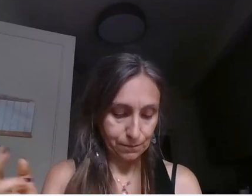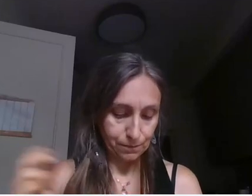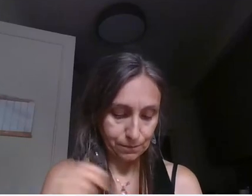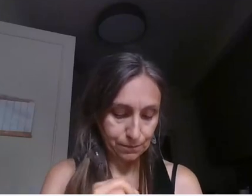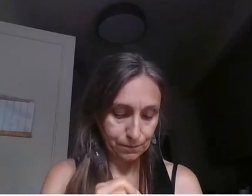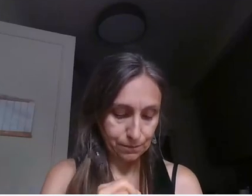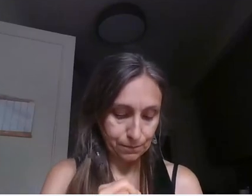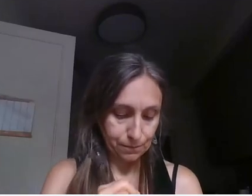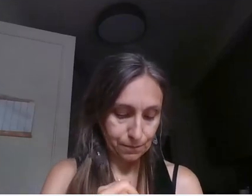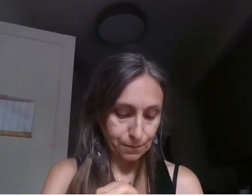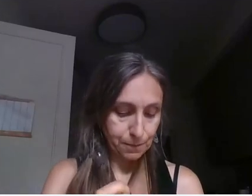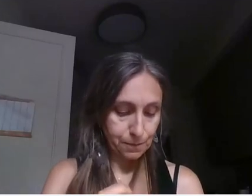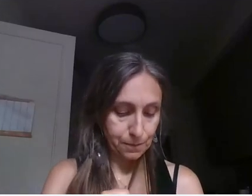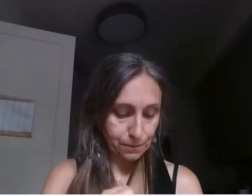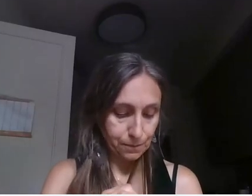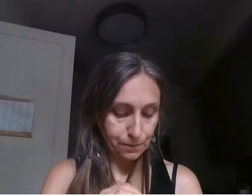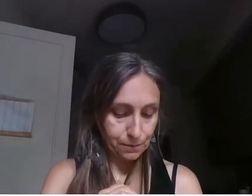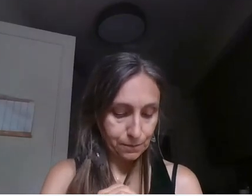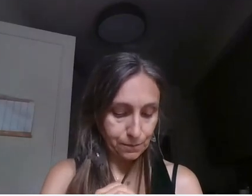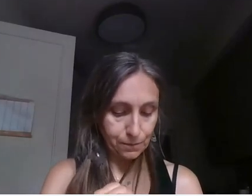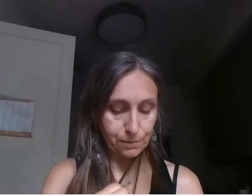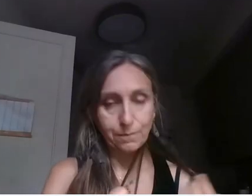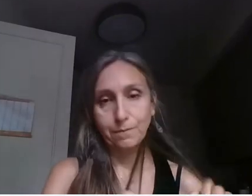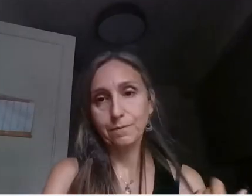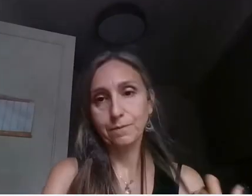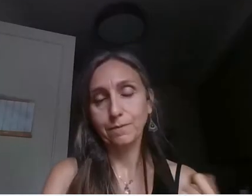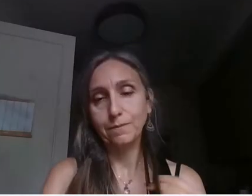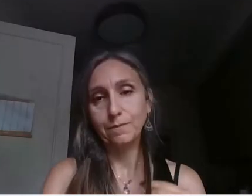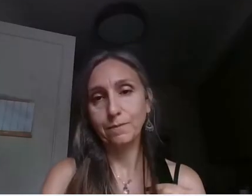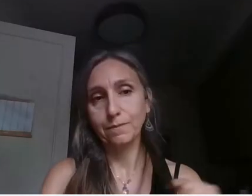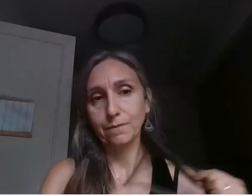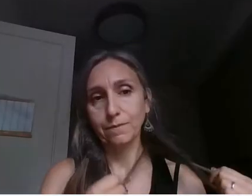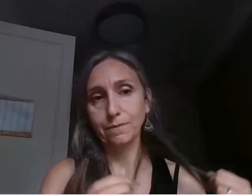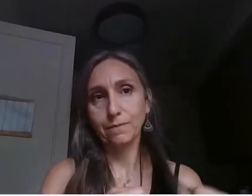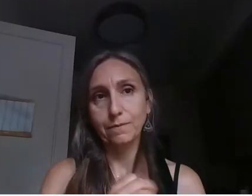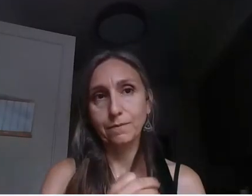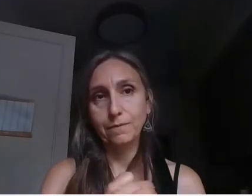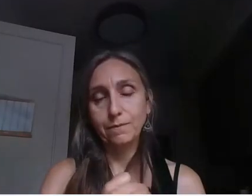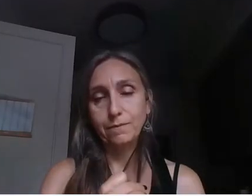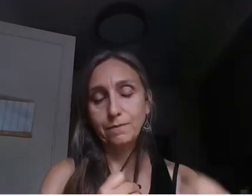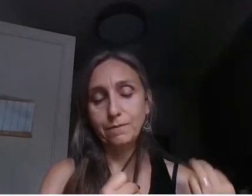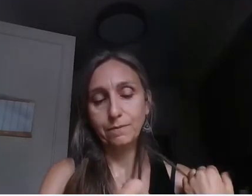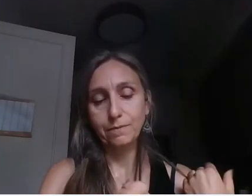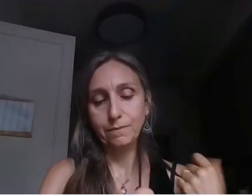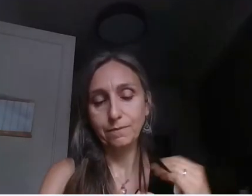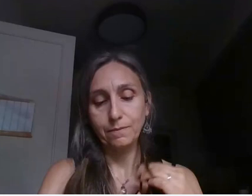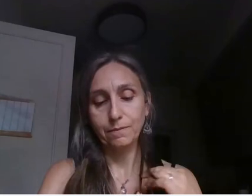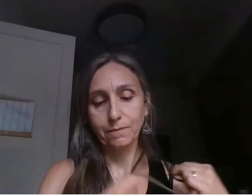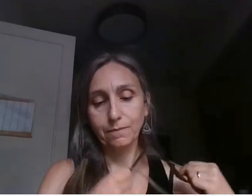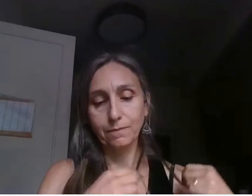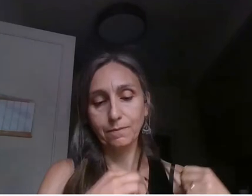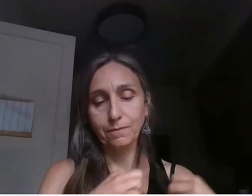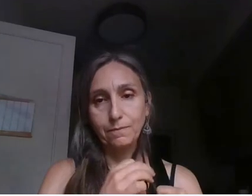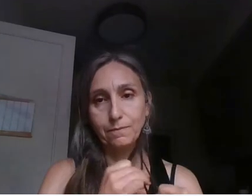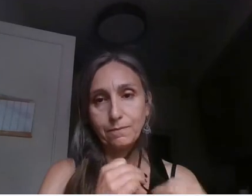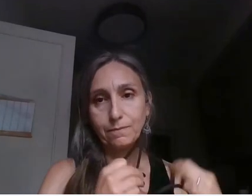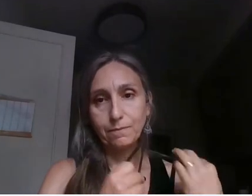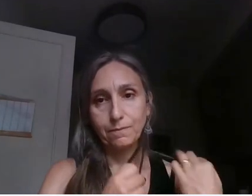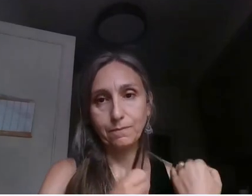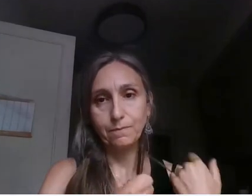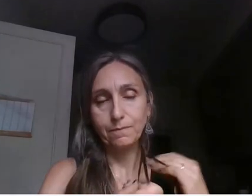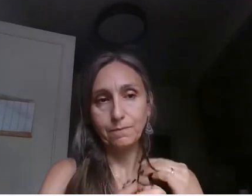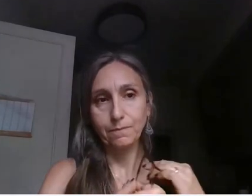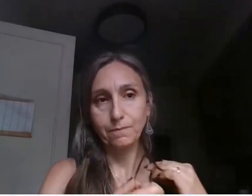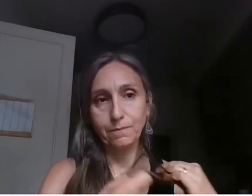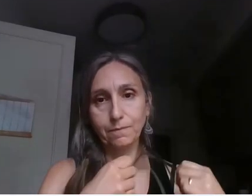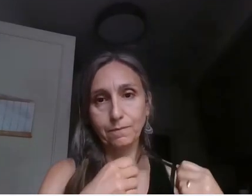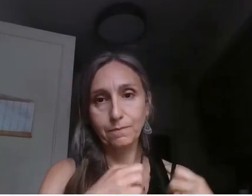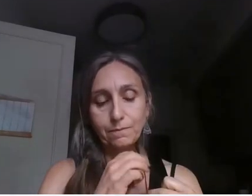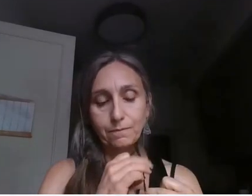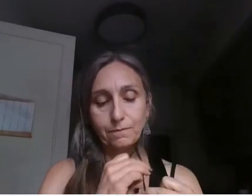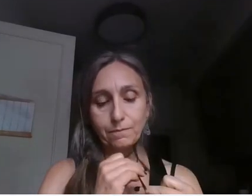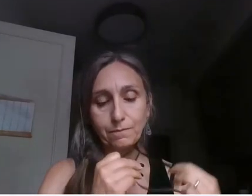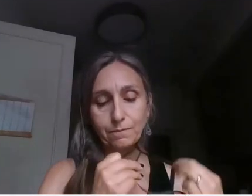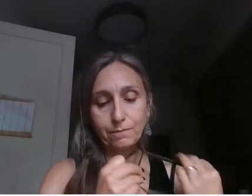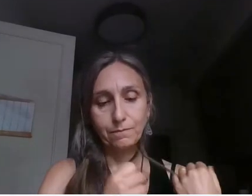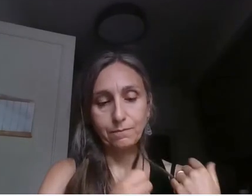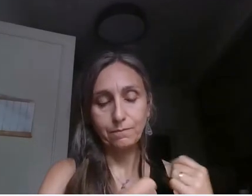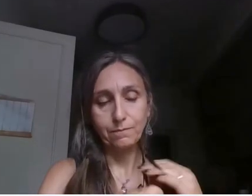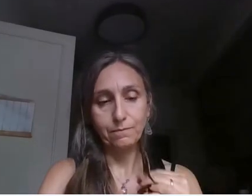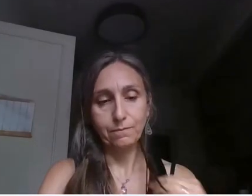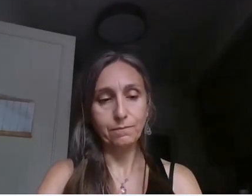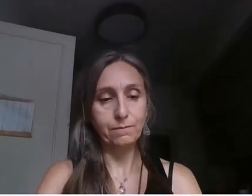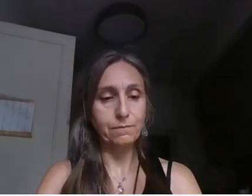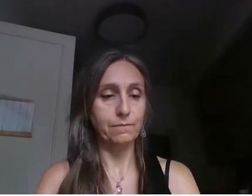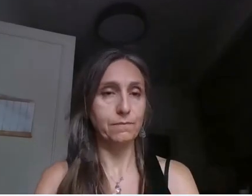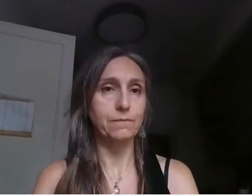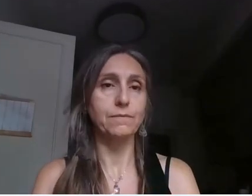puoi fare se e solo se rimane all'interno di quell'ecosistema. Banalmente il geocoding loro lo